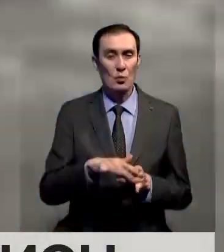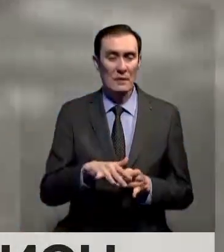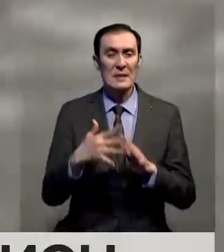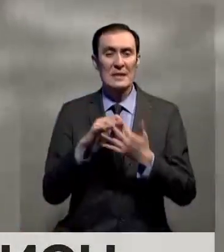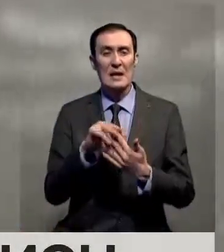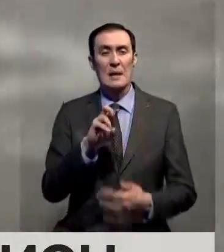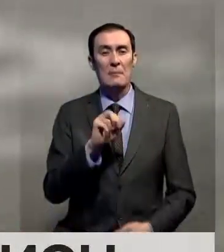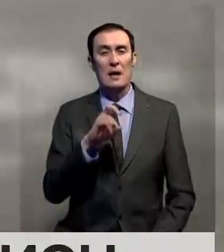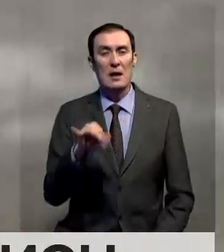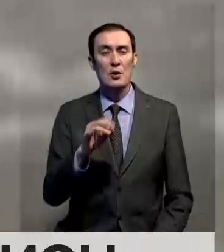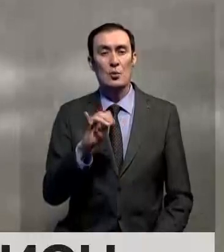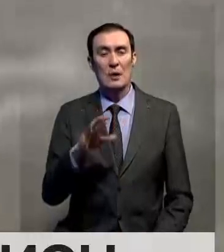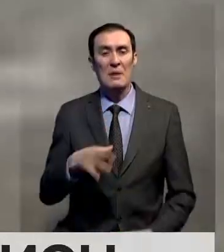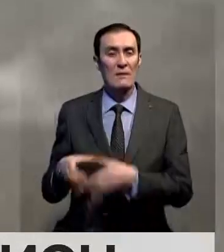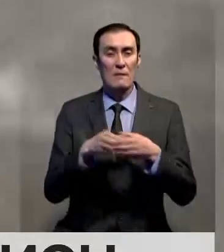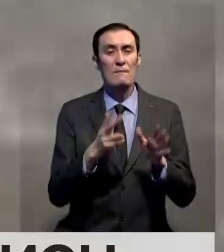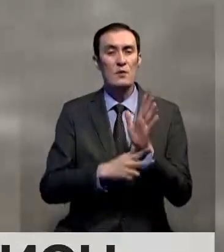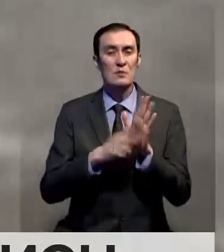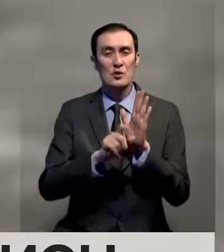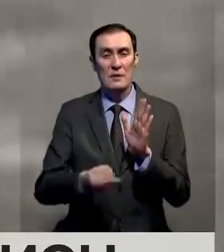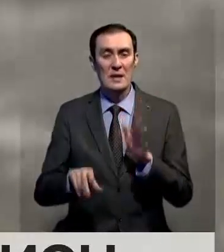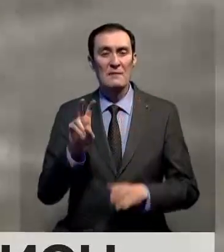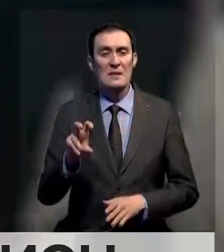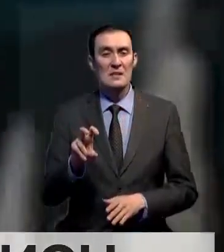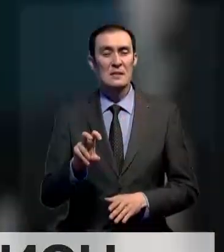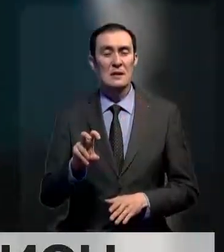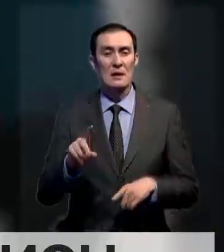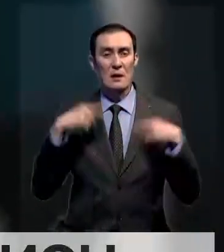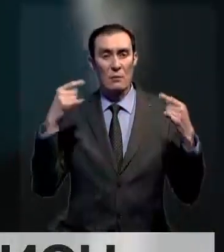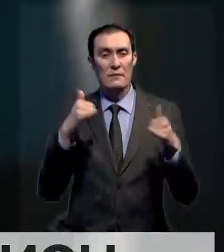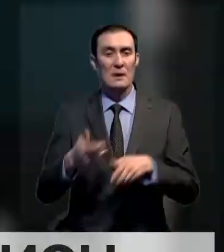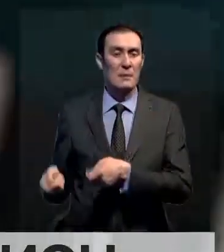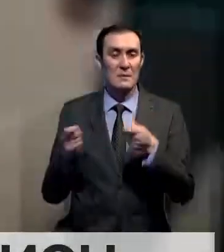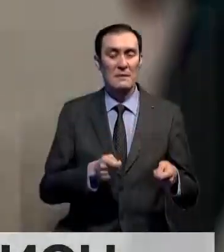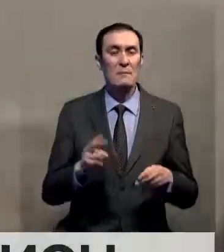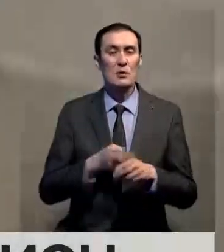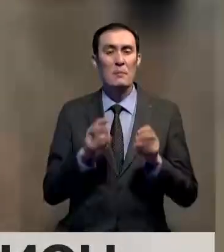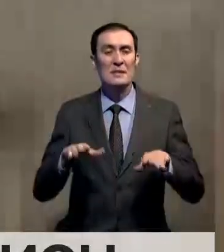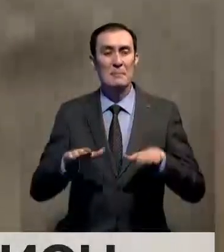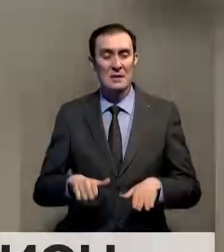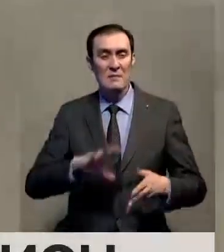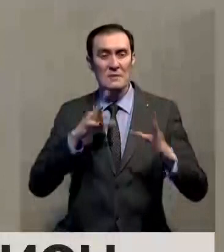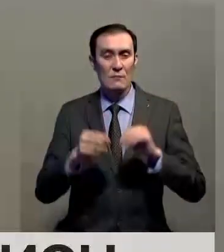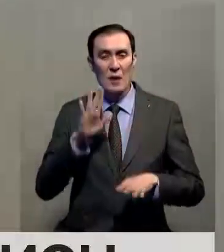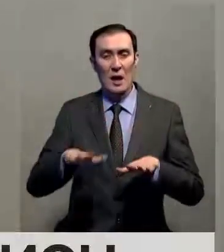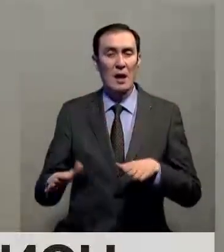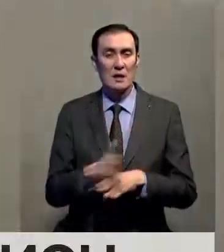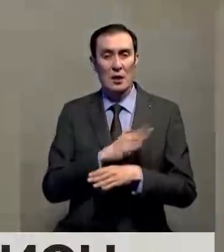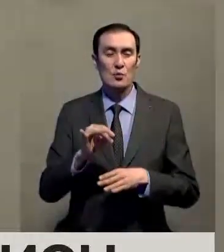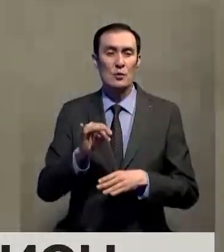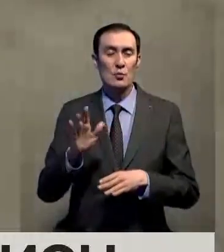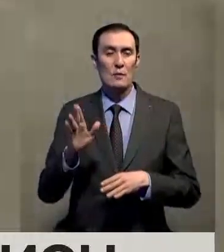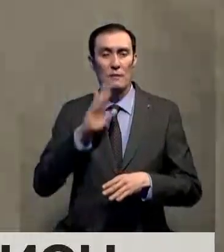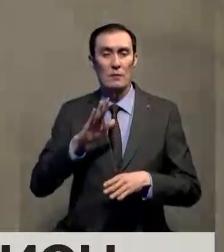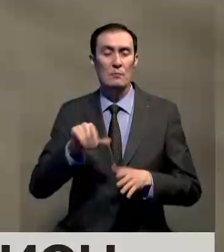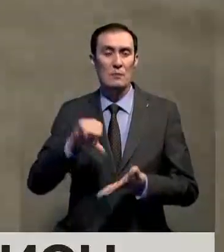селе Бабай-Курган эвакуировали 80 человек, 200 голов скота переместили в безопасное место. Всего на откачку и сброс